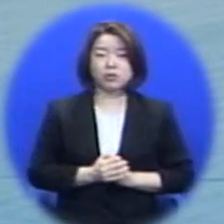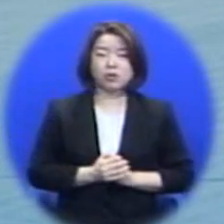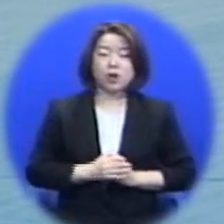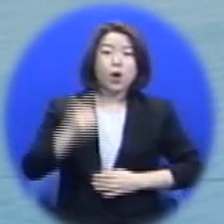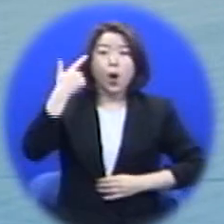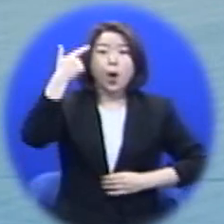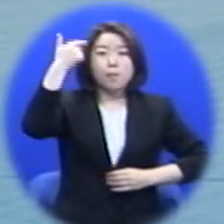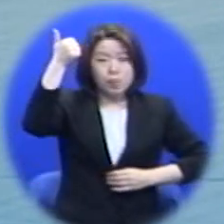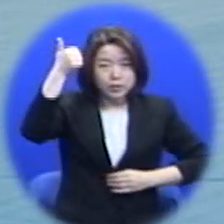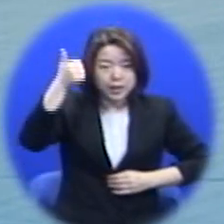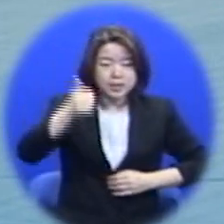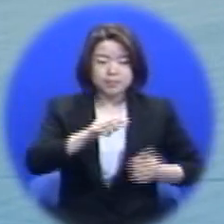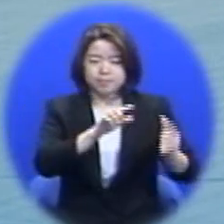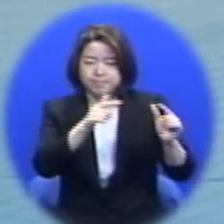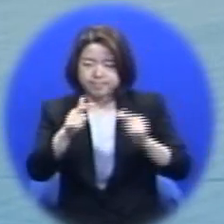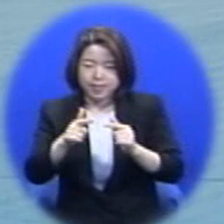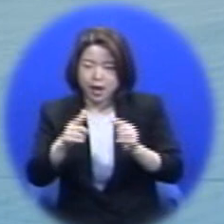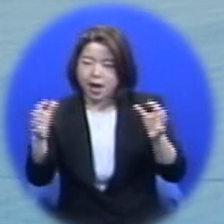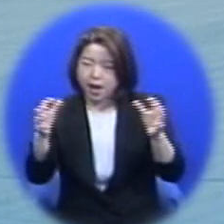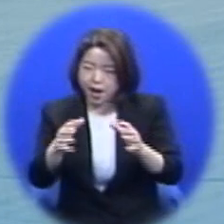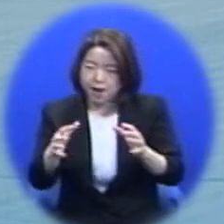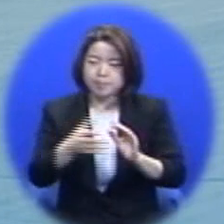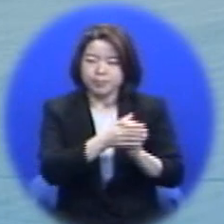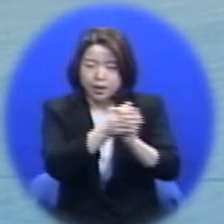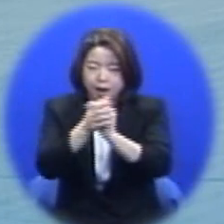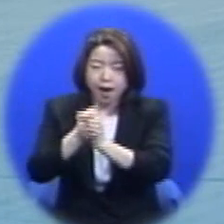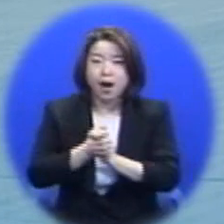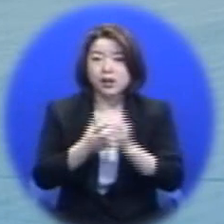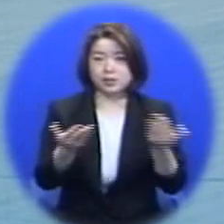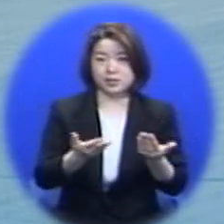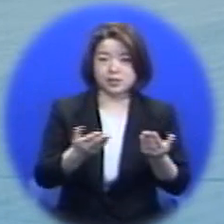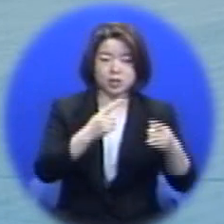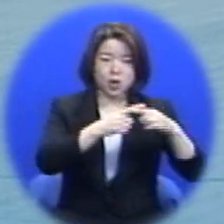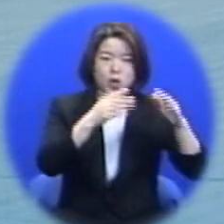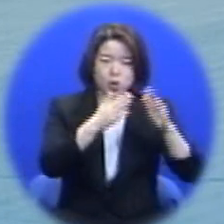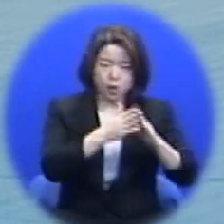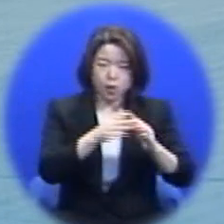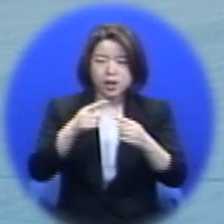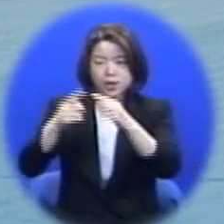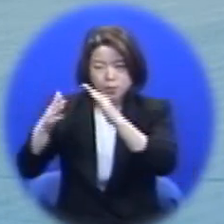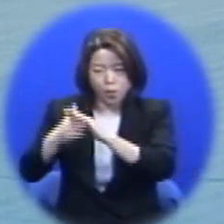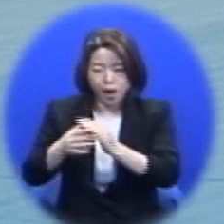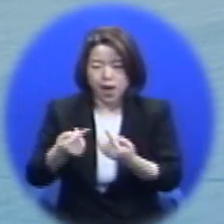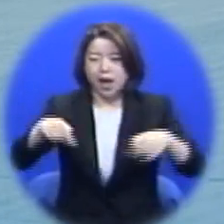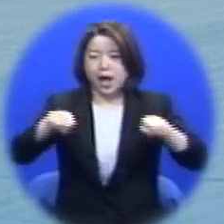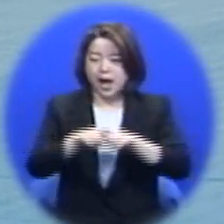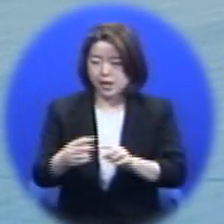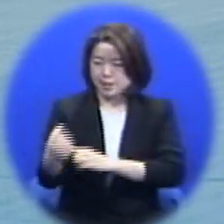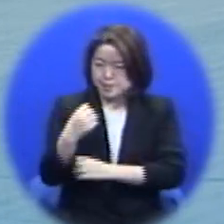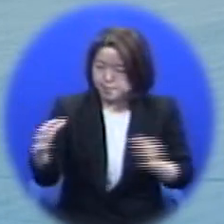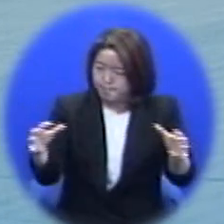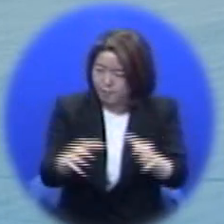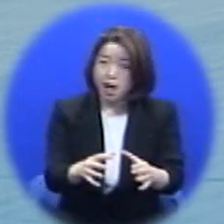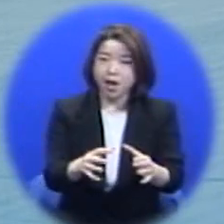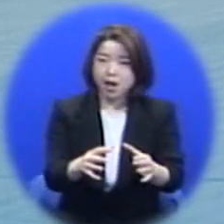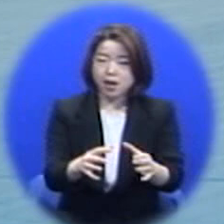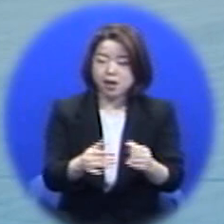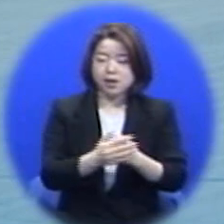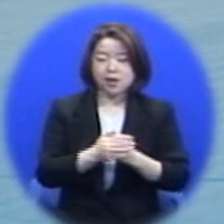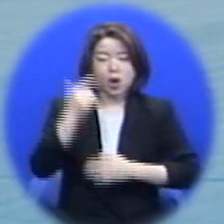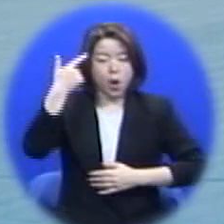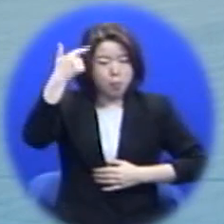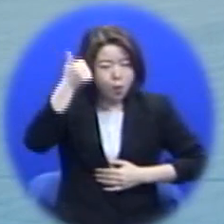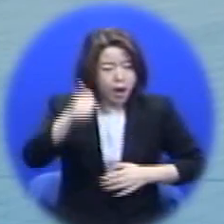목사님과 목사님들 사이가 연합하는 일, 교회와 교회가 서로 함께 힘을 모으는 일, 목회자와